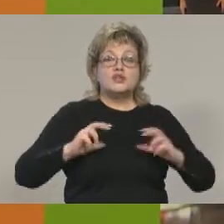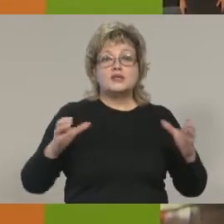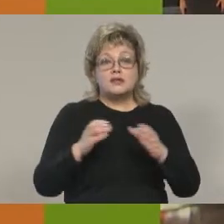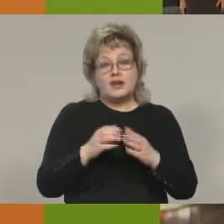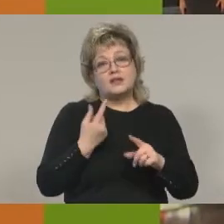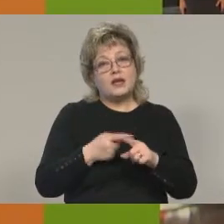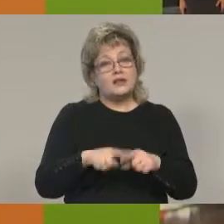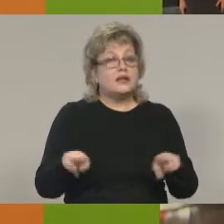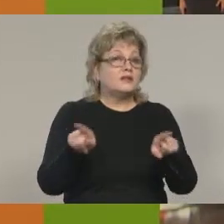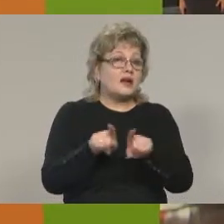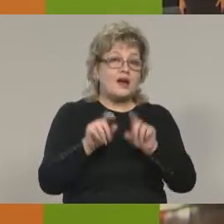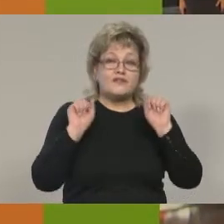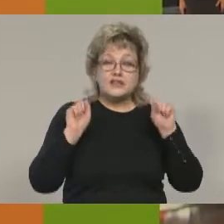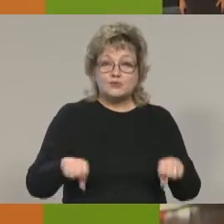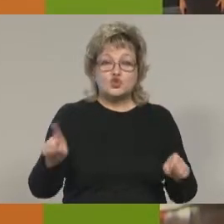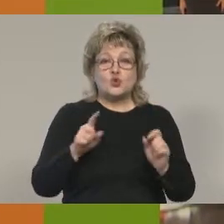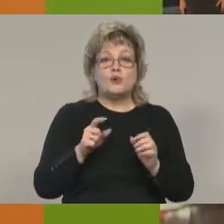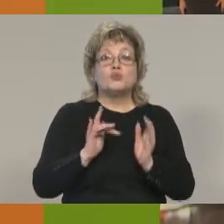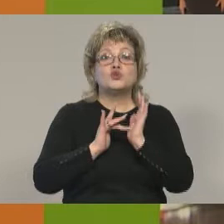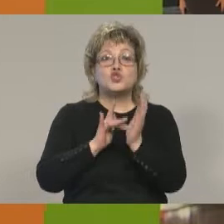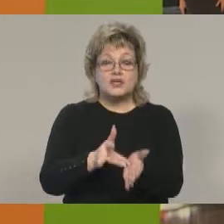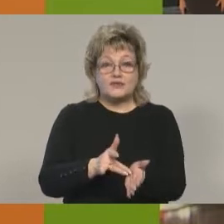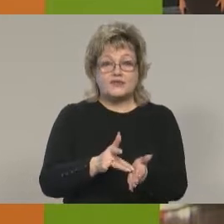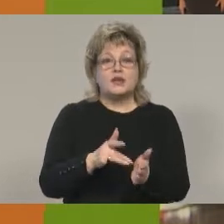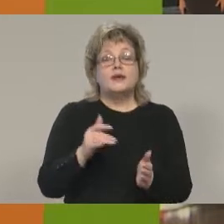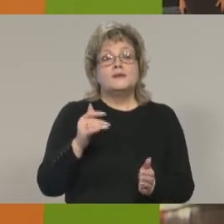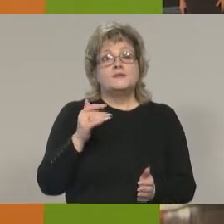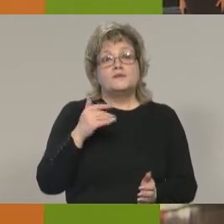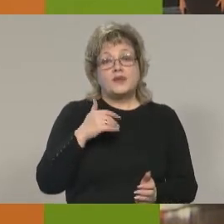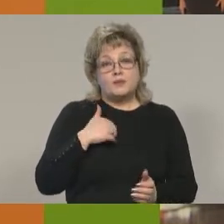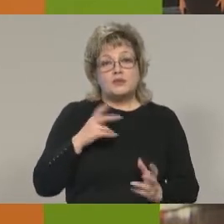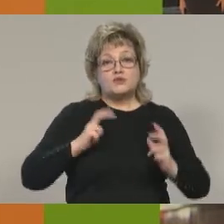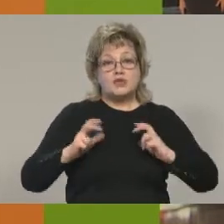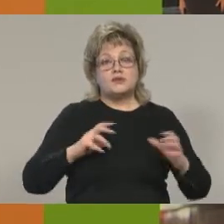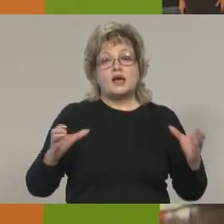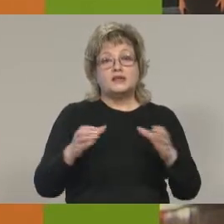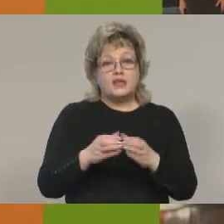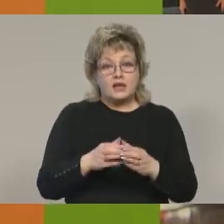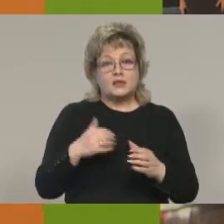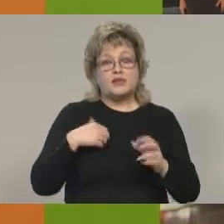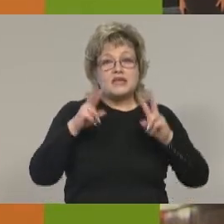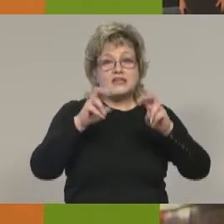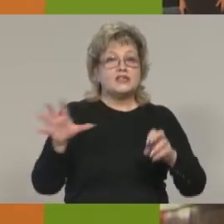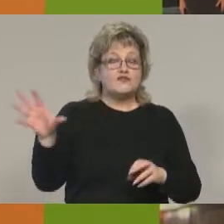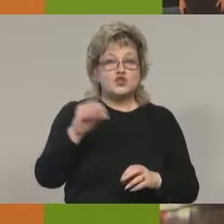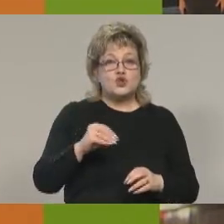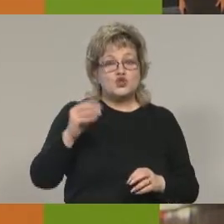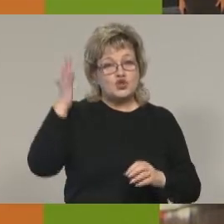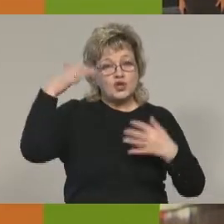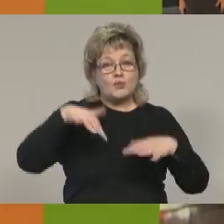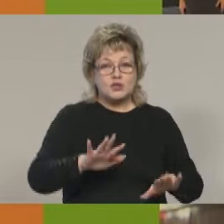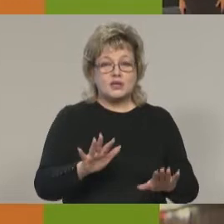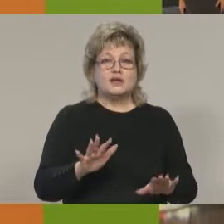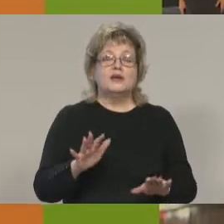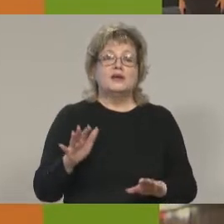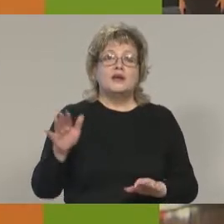деле, это такая возможность, чтобы путешествовать. Мы со студенческими отрядами, я исследовала все Черноморское побережье, потому